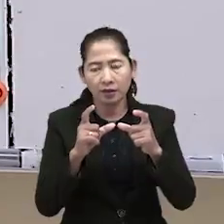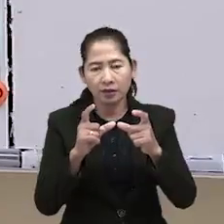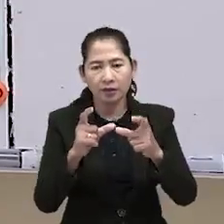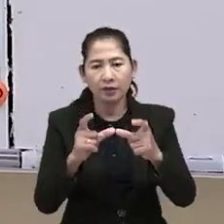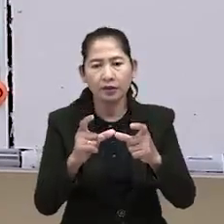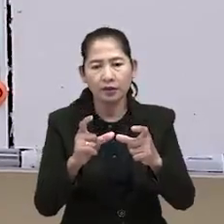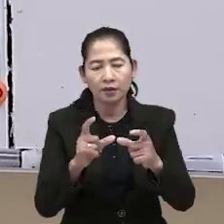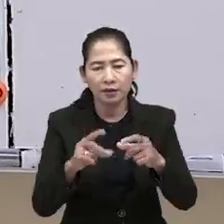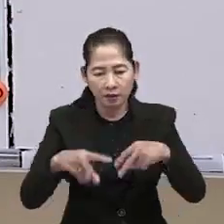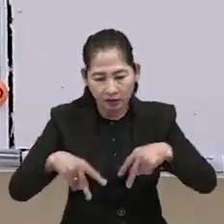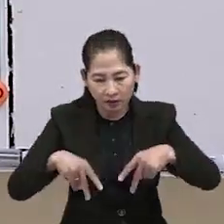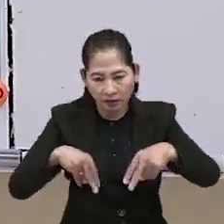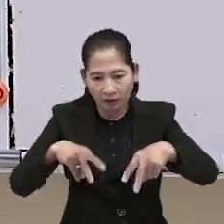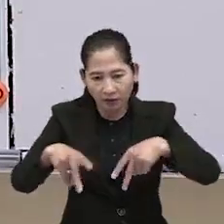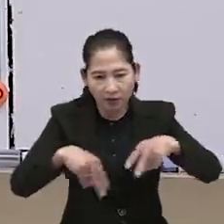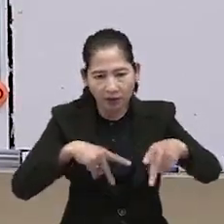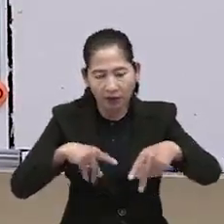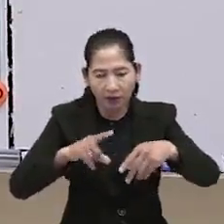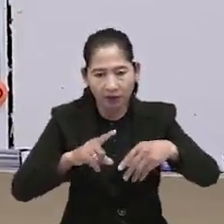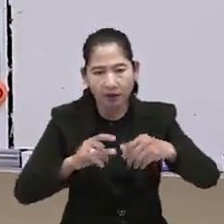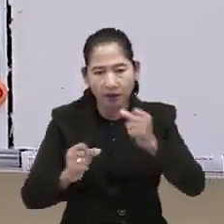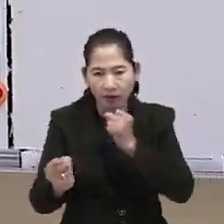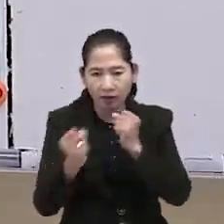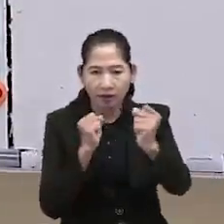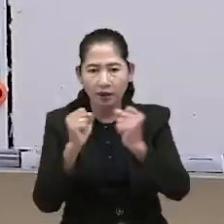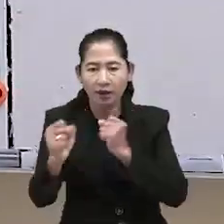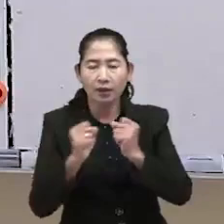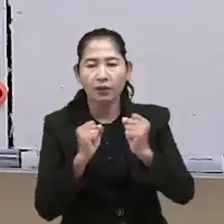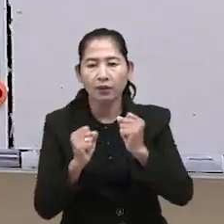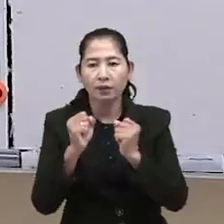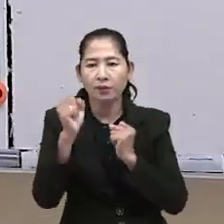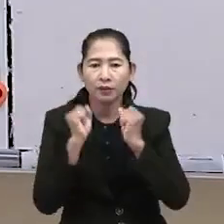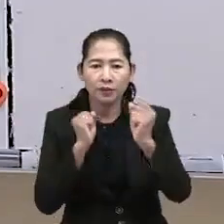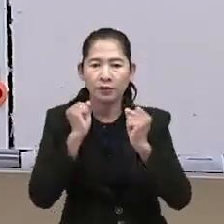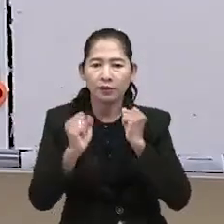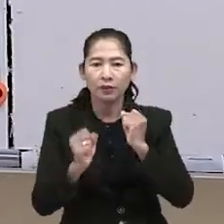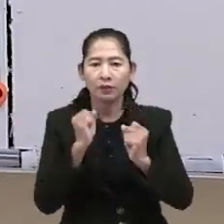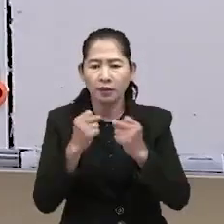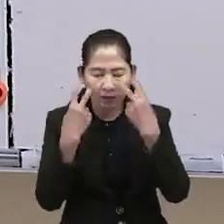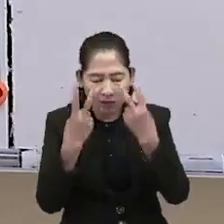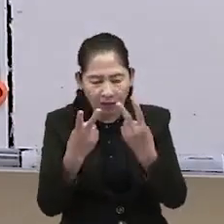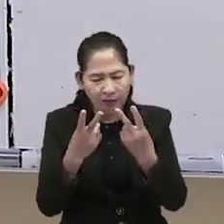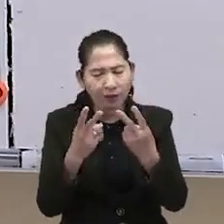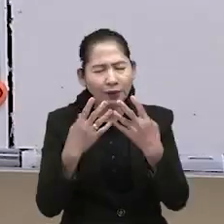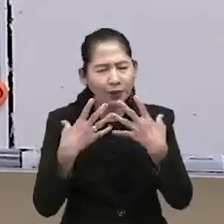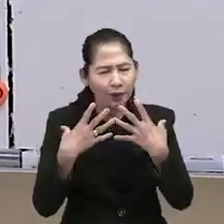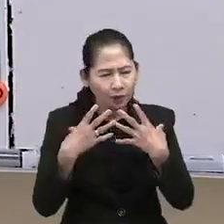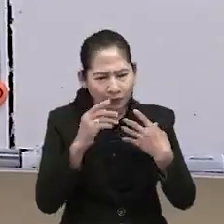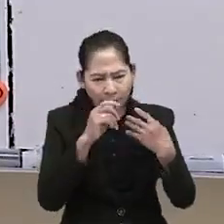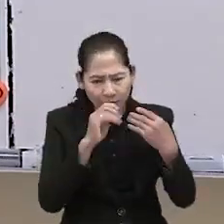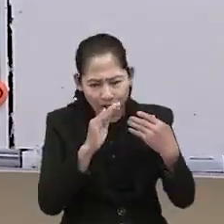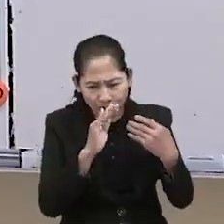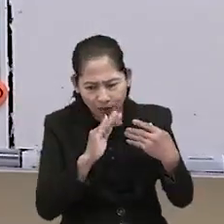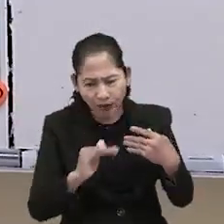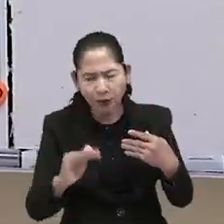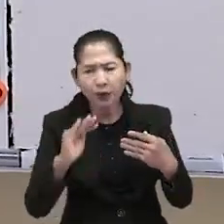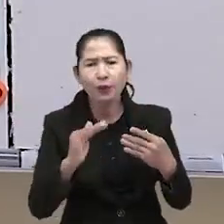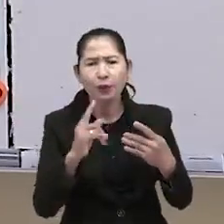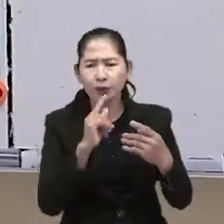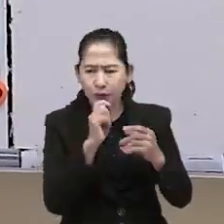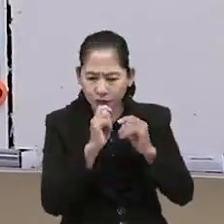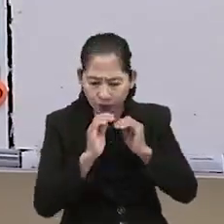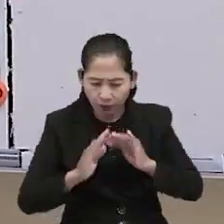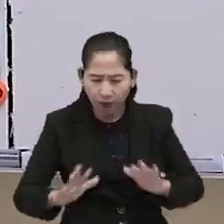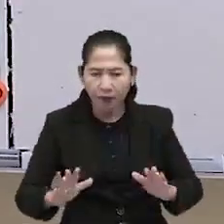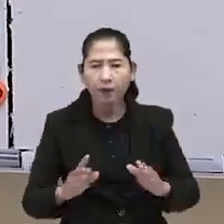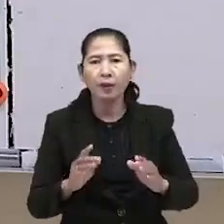ការរត់ចាដំណើរចេញមកយ៉ាងម៉េចដែរមើលទៅដូចជាធំ slot សុភាពណាអញ្ចឹងណាការរ